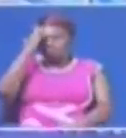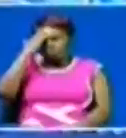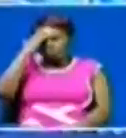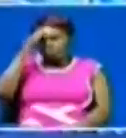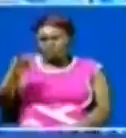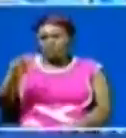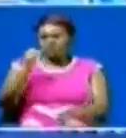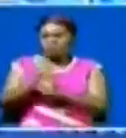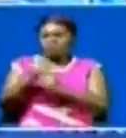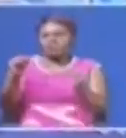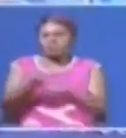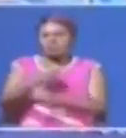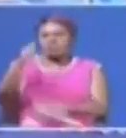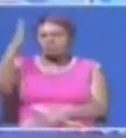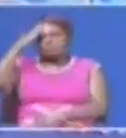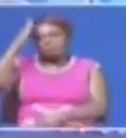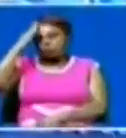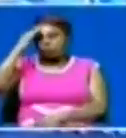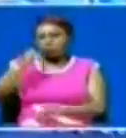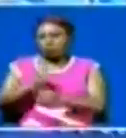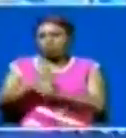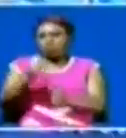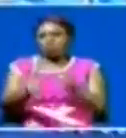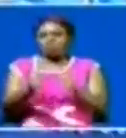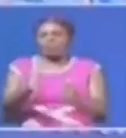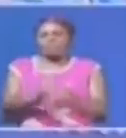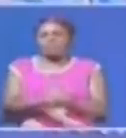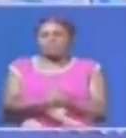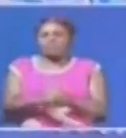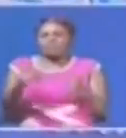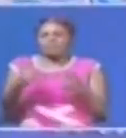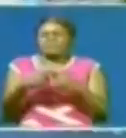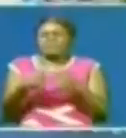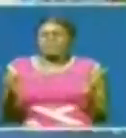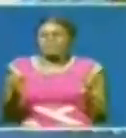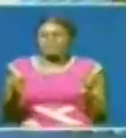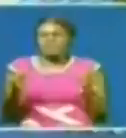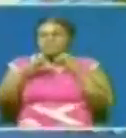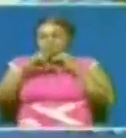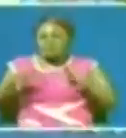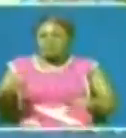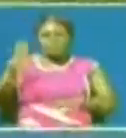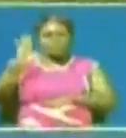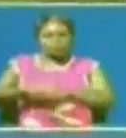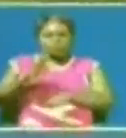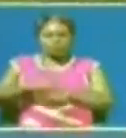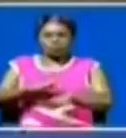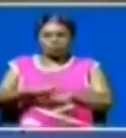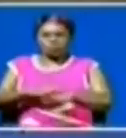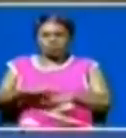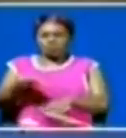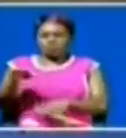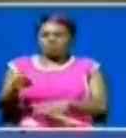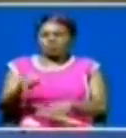kuwaeleza, hawawezi kujua kazi yao ni nini. Lakini ugatuzi ni mzuri sana. Umekuwa